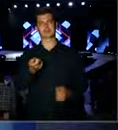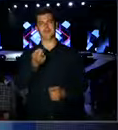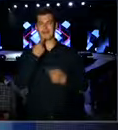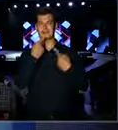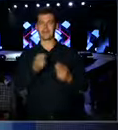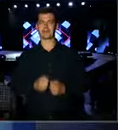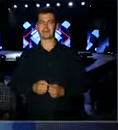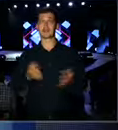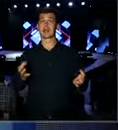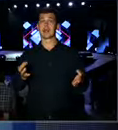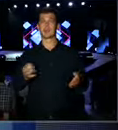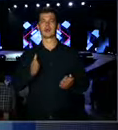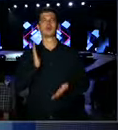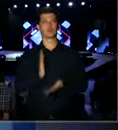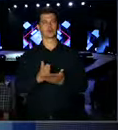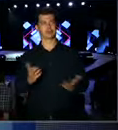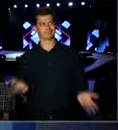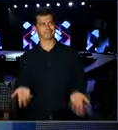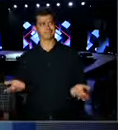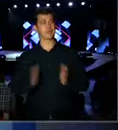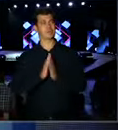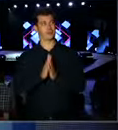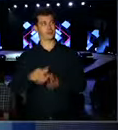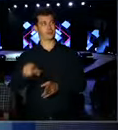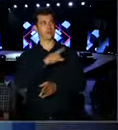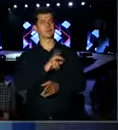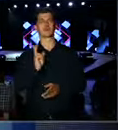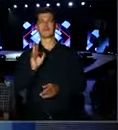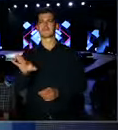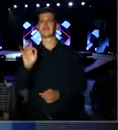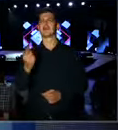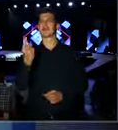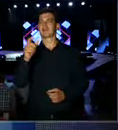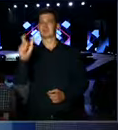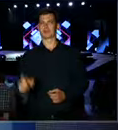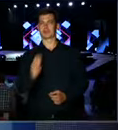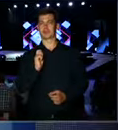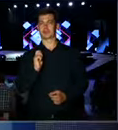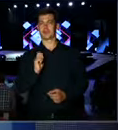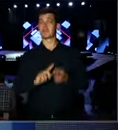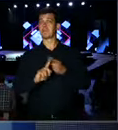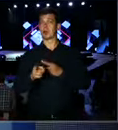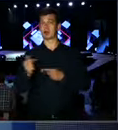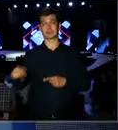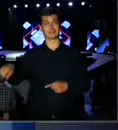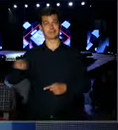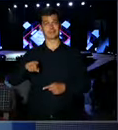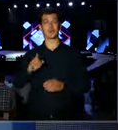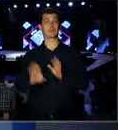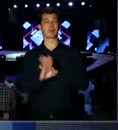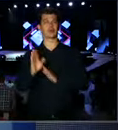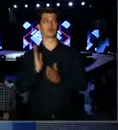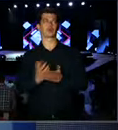a ja już teraz Państwa ponaglam, aby wybrać tą jedyną, ponieważ dokładnie po prezentacji będziemy zbierać